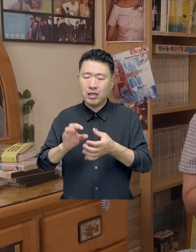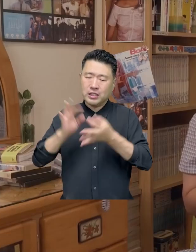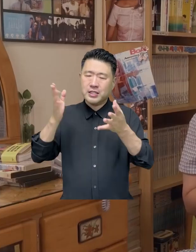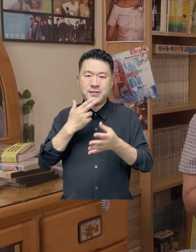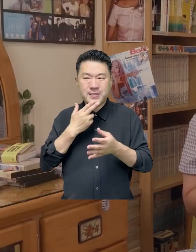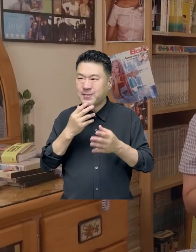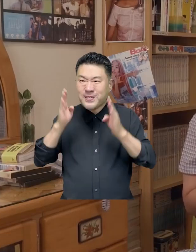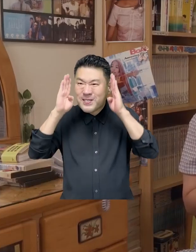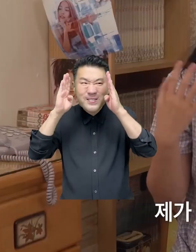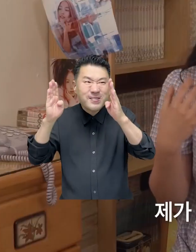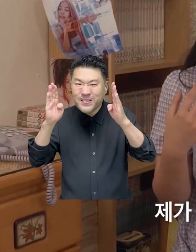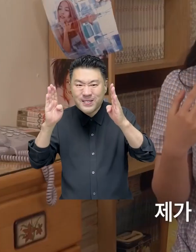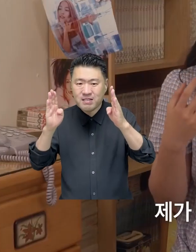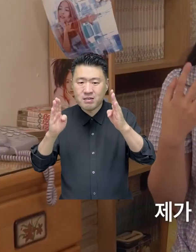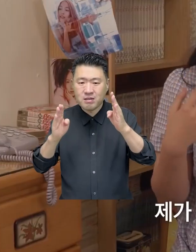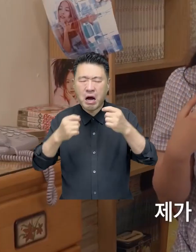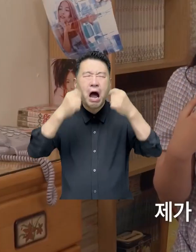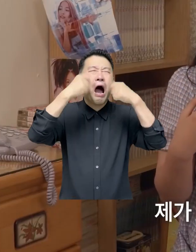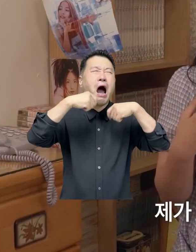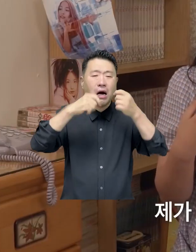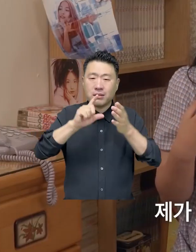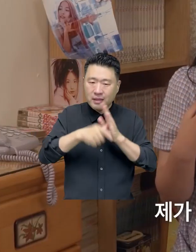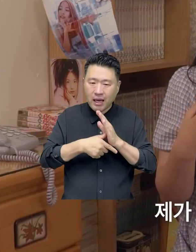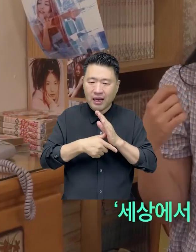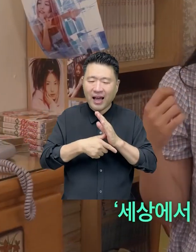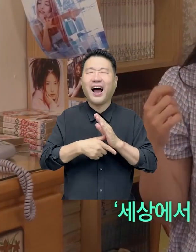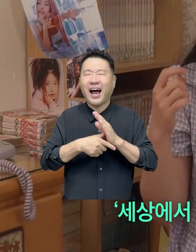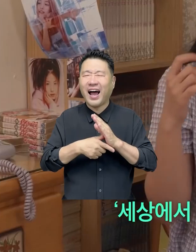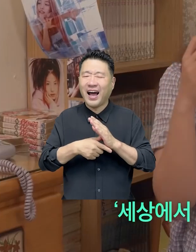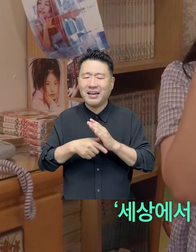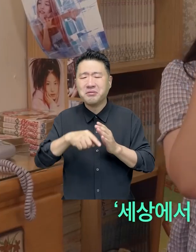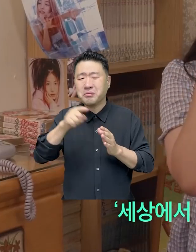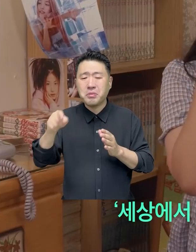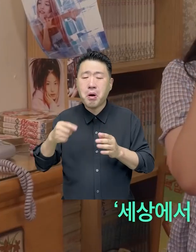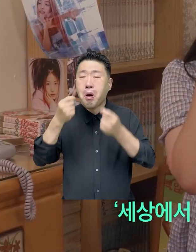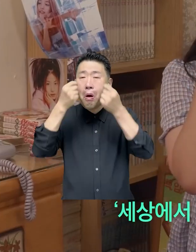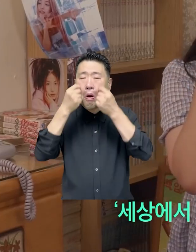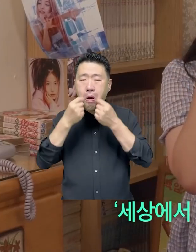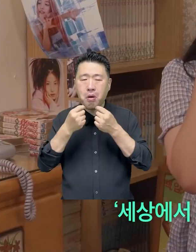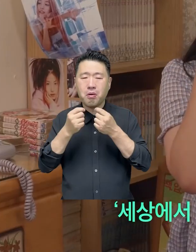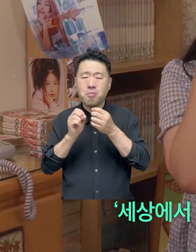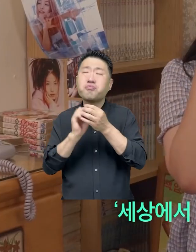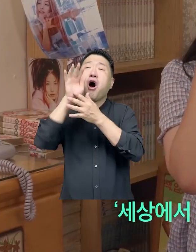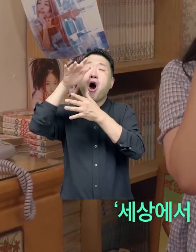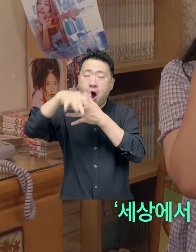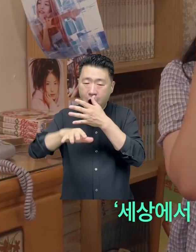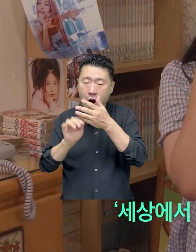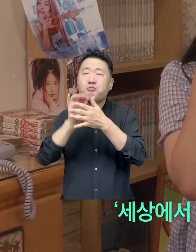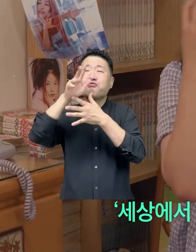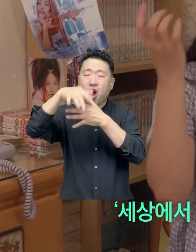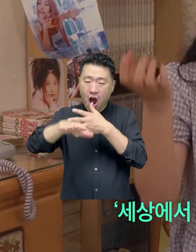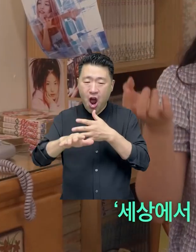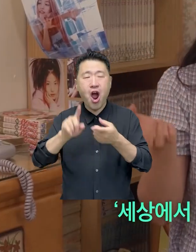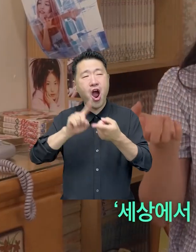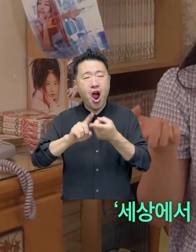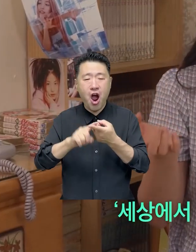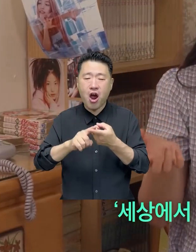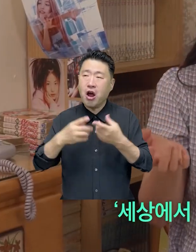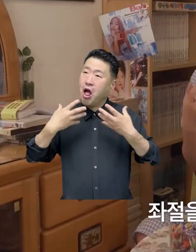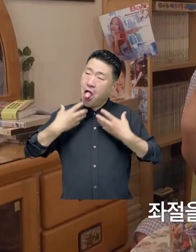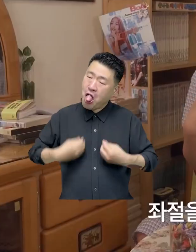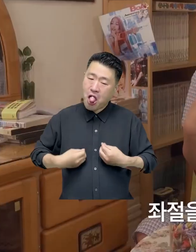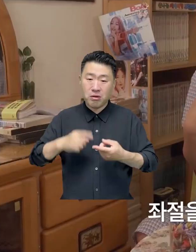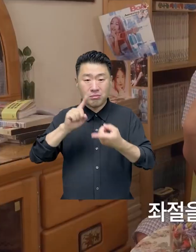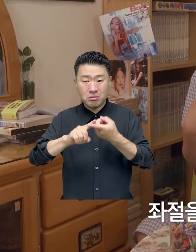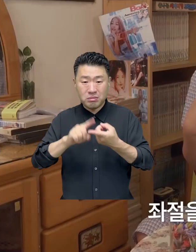굉장히 집착했거든요. 제가 이제 슬퍼서 좀 울 때도 세상에서 가장 작은 염전이 터졌다 이런